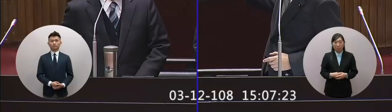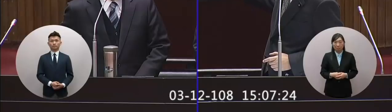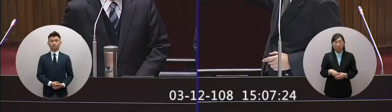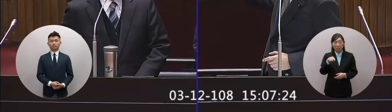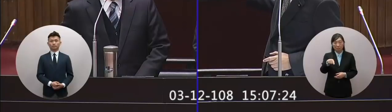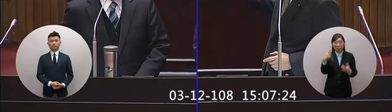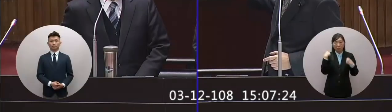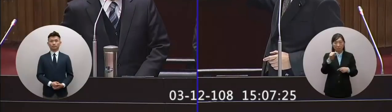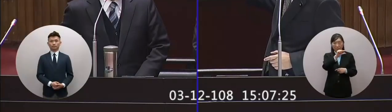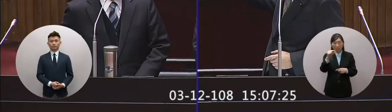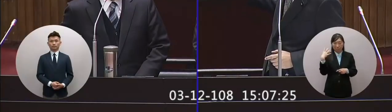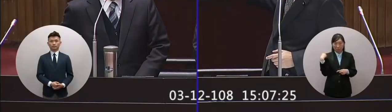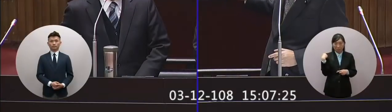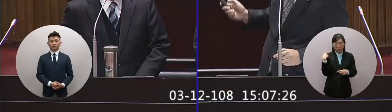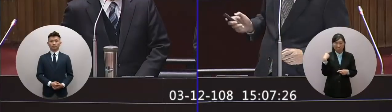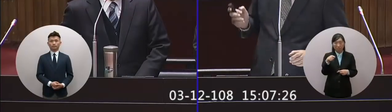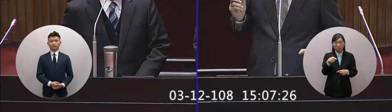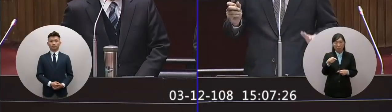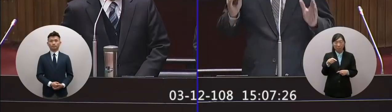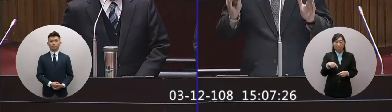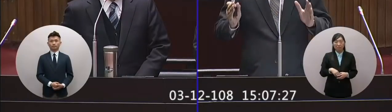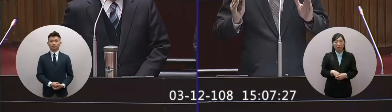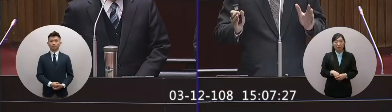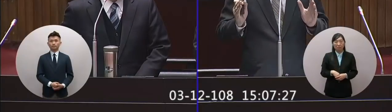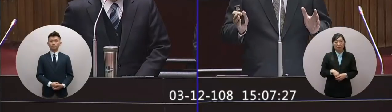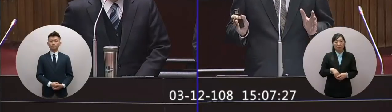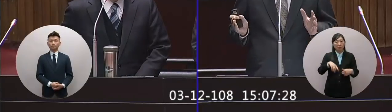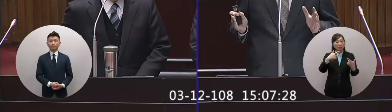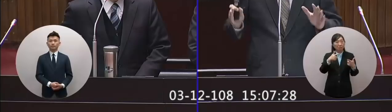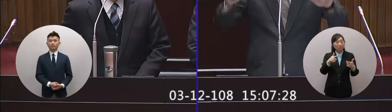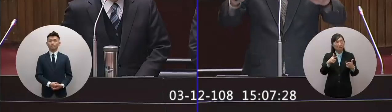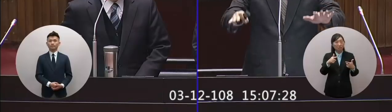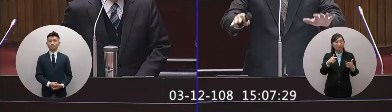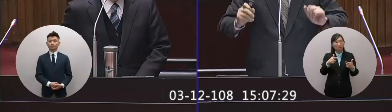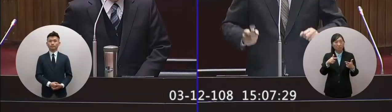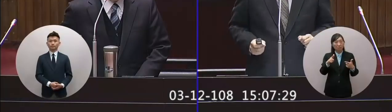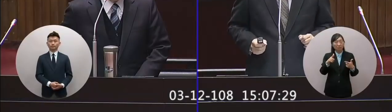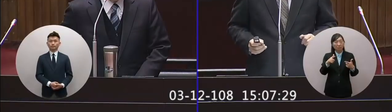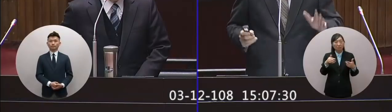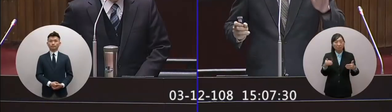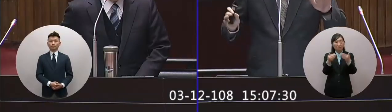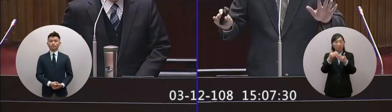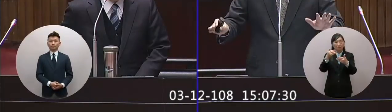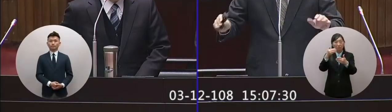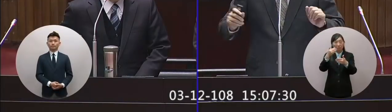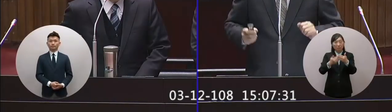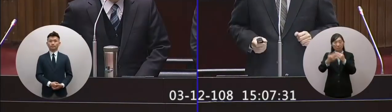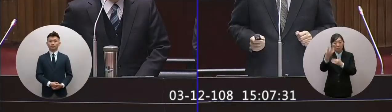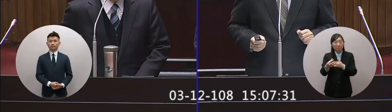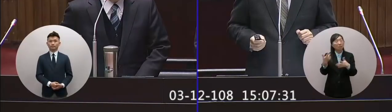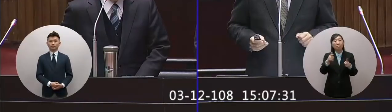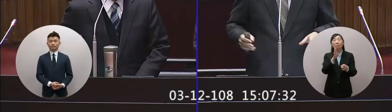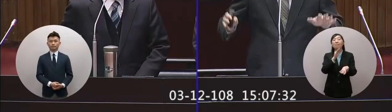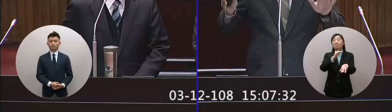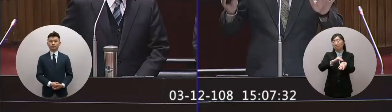还维持住这个样子，其实并不是我们的事故交通把它降低，而是我们的医疗的水准